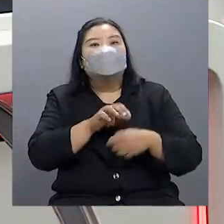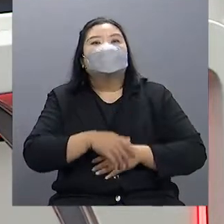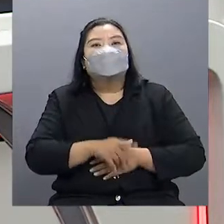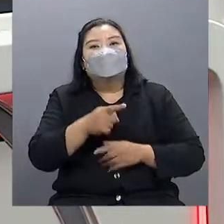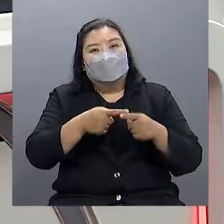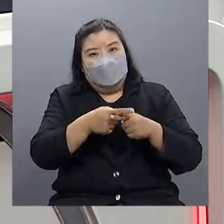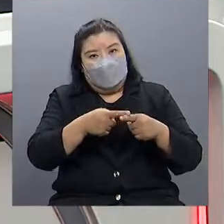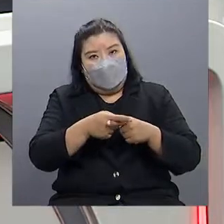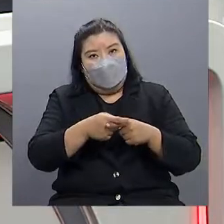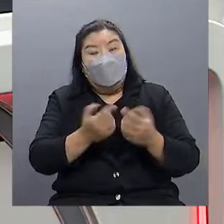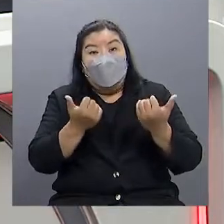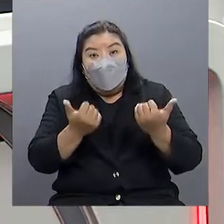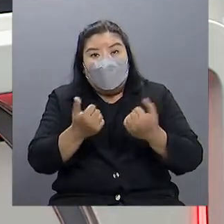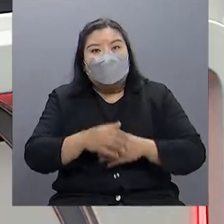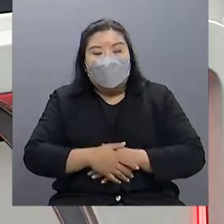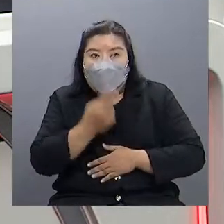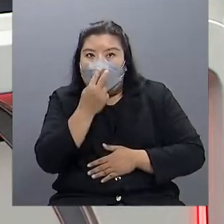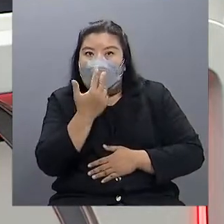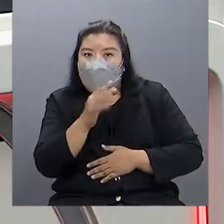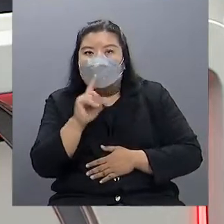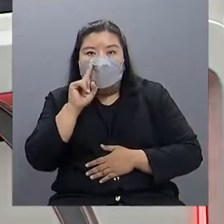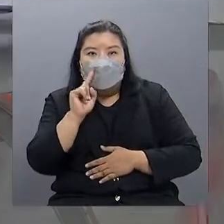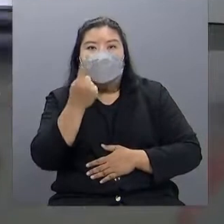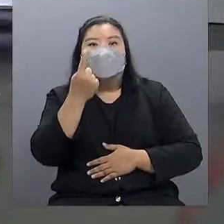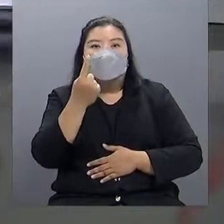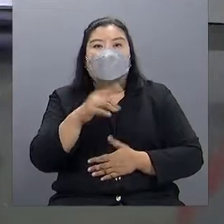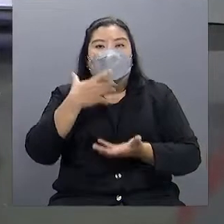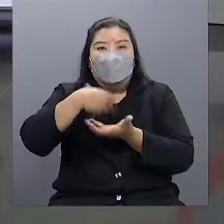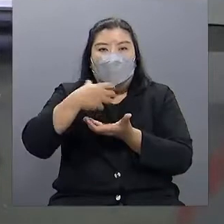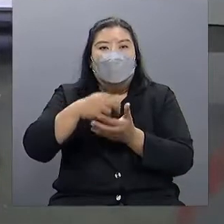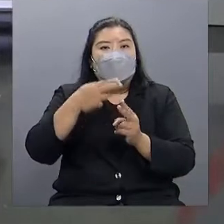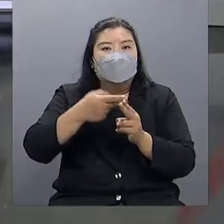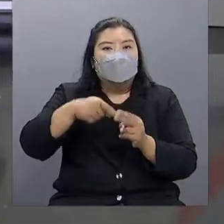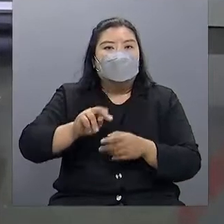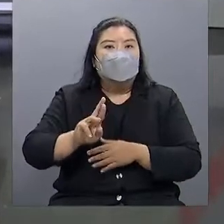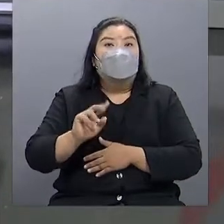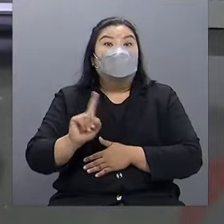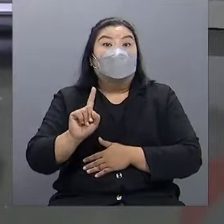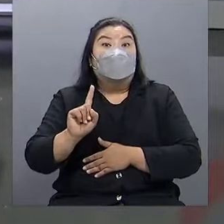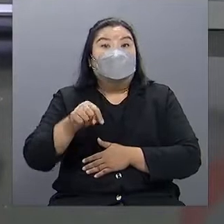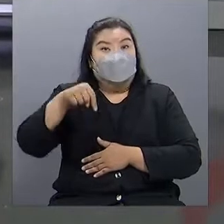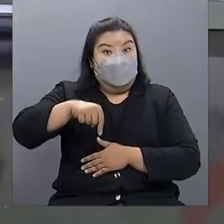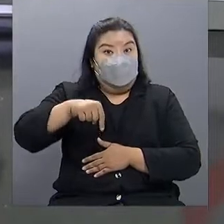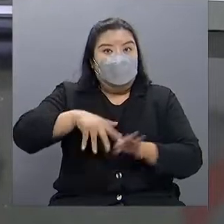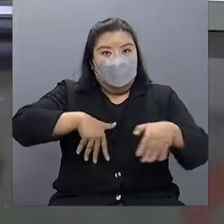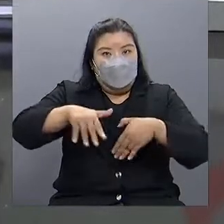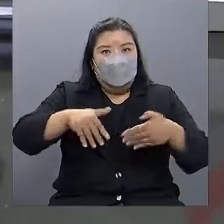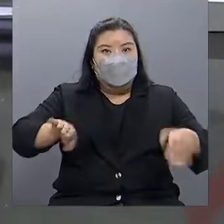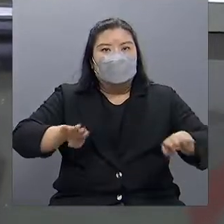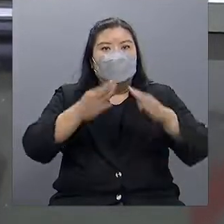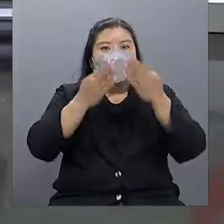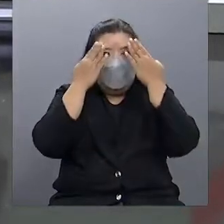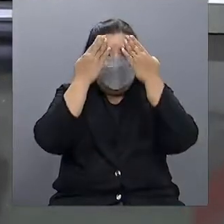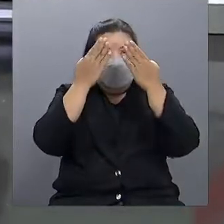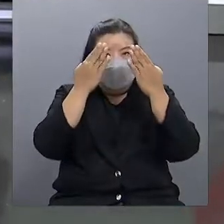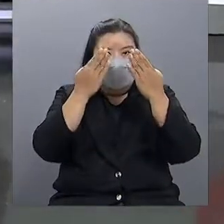รวจสอบพื้นที่กันอีกครั้งหนึ่งค่ะติดตามจากคุณพัสราจิตคำรายงานสดจากชุมชนมัสยิดโคกเคสจากตำบลบ้านนาจังหวัดสงขล